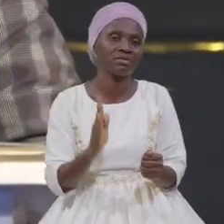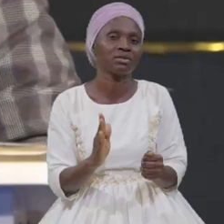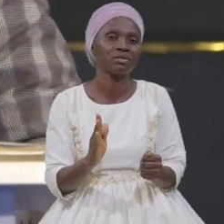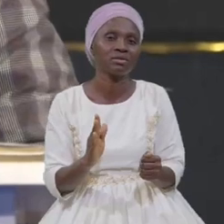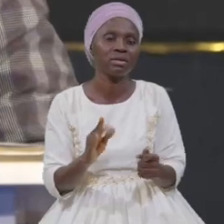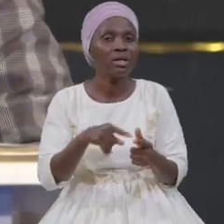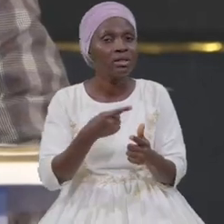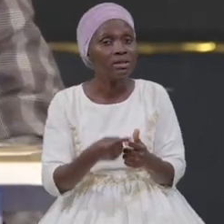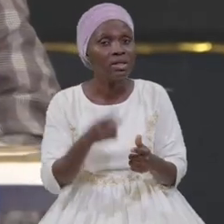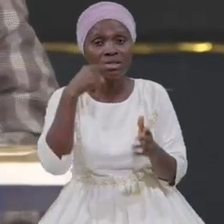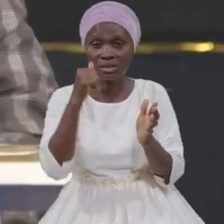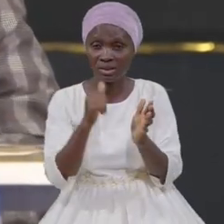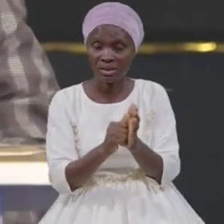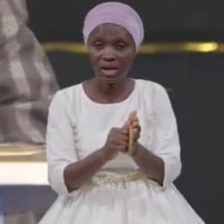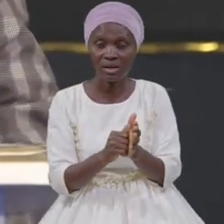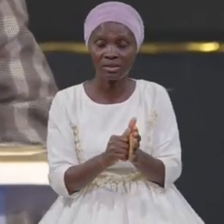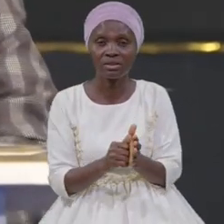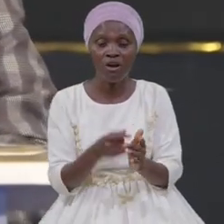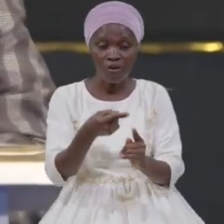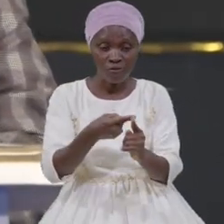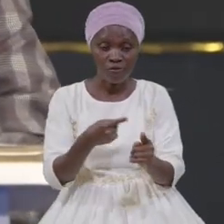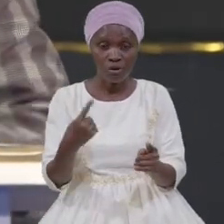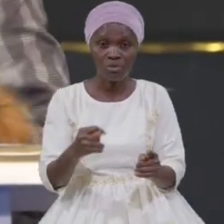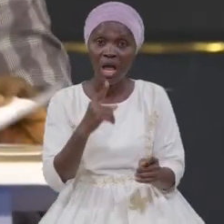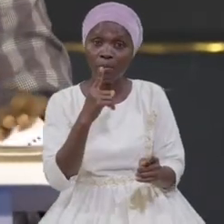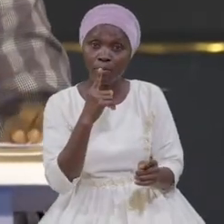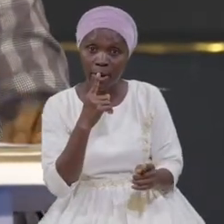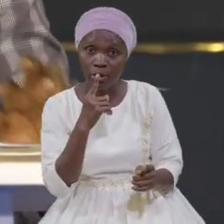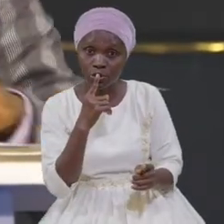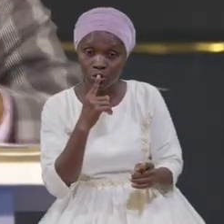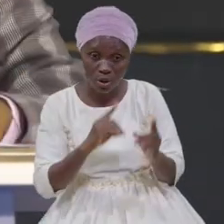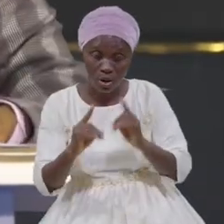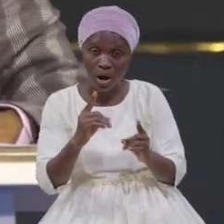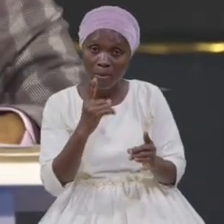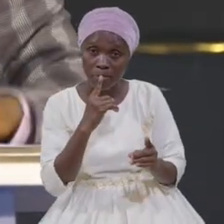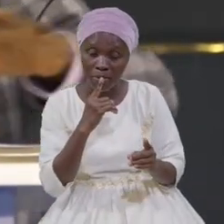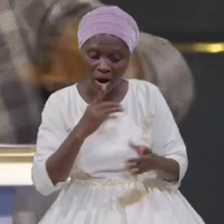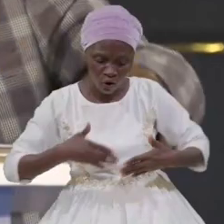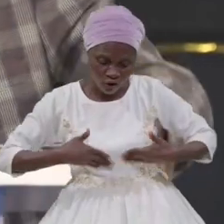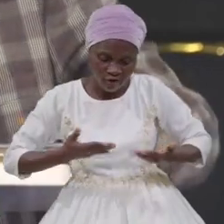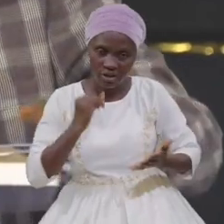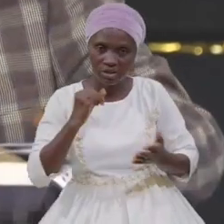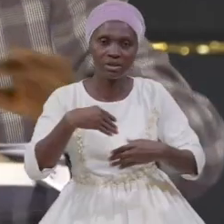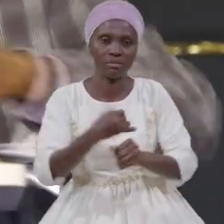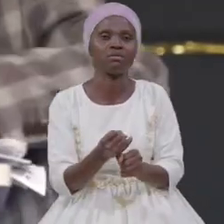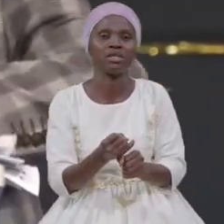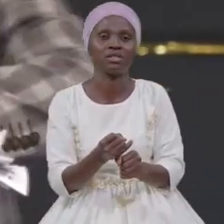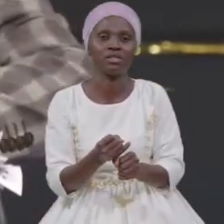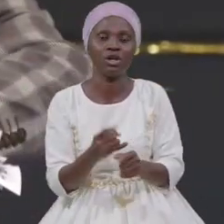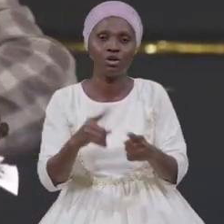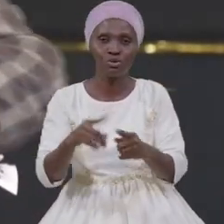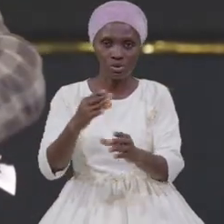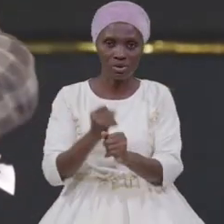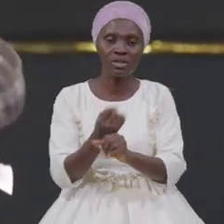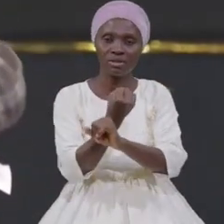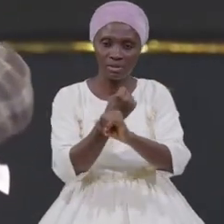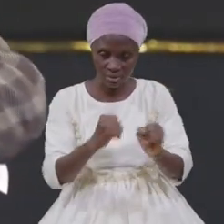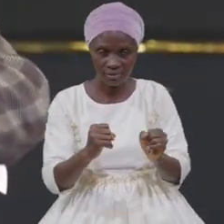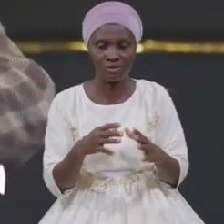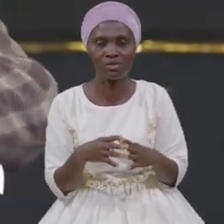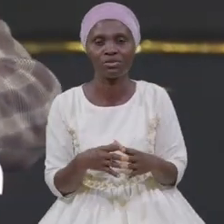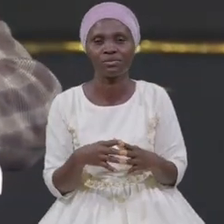dit, et c'est de la bouche qu'on, et c'est en confessant de la bouche qu'on parvient au salut. Et c'est en confessant de la bouche qu'on